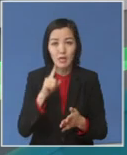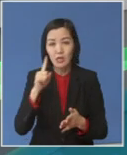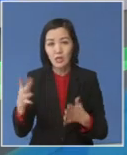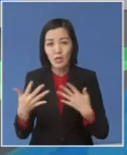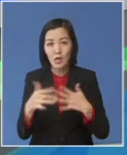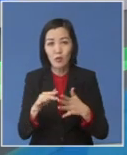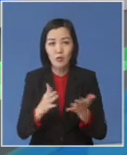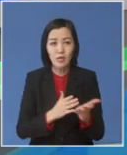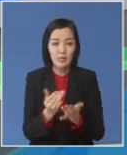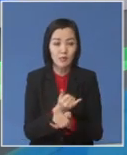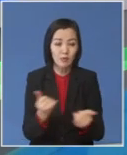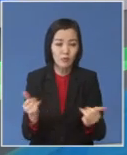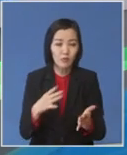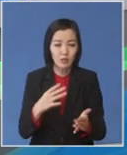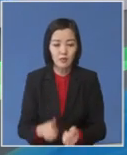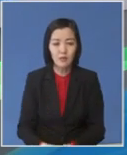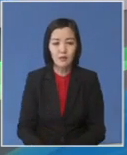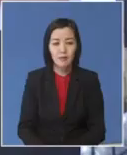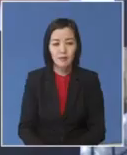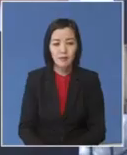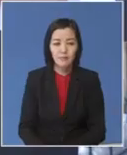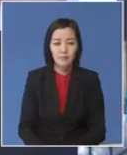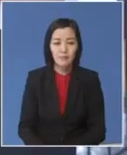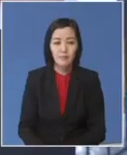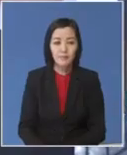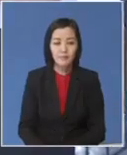шалғайдағы ауылдарға да қызмет көрсетеді.